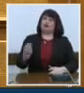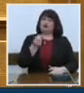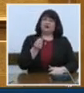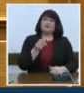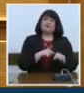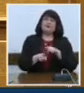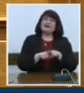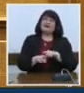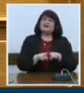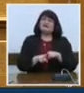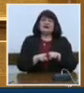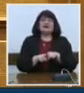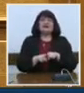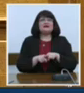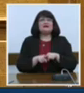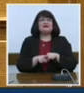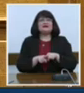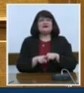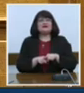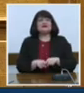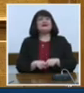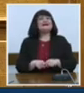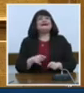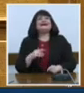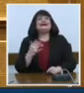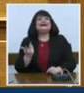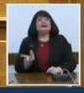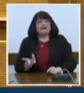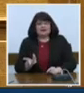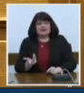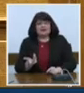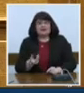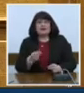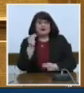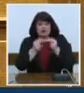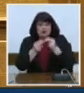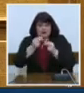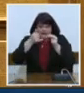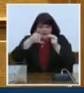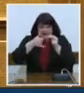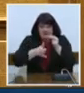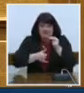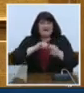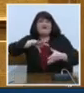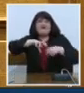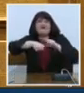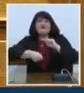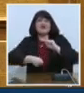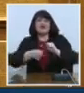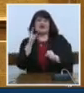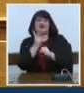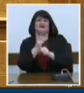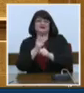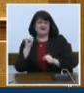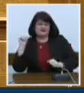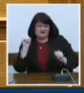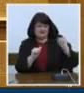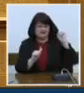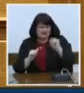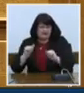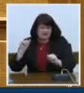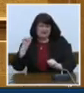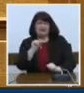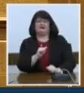όταν αγγίζει την απεχθέστερη εκδοχή του προβλήματος. Τη βία, τη σεξουαλική κακοποίηση